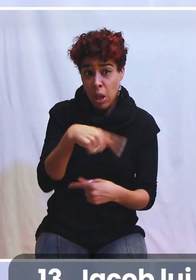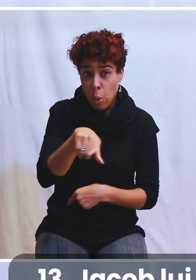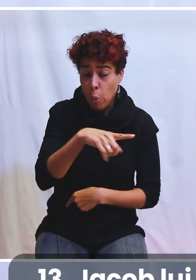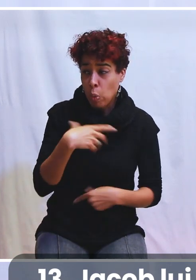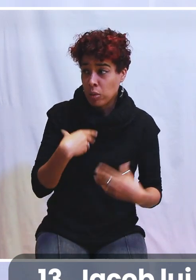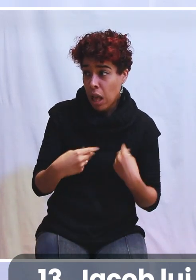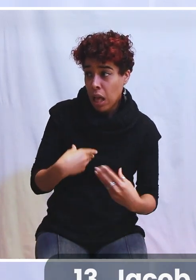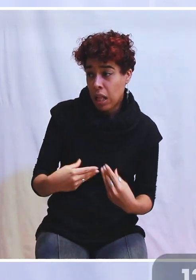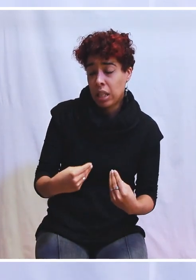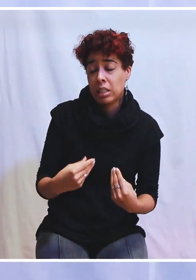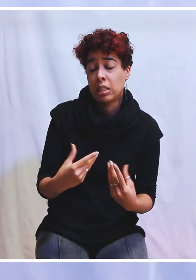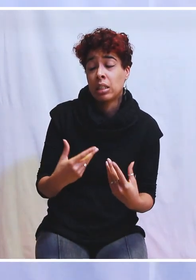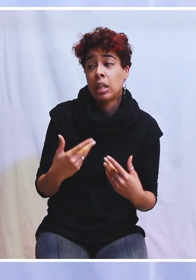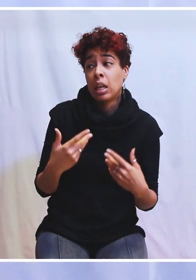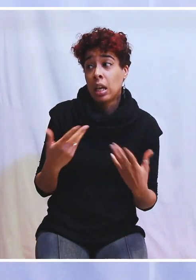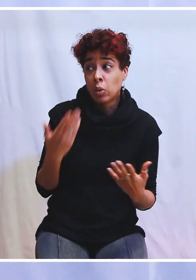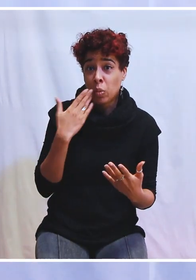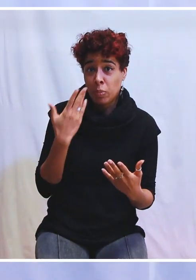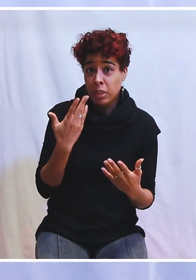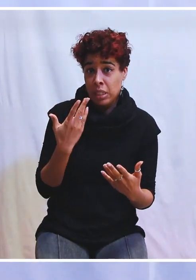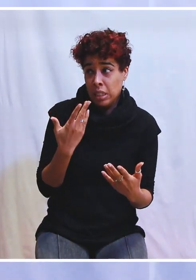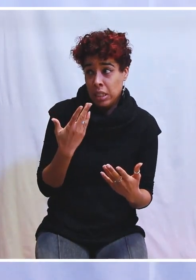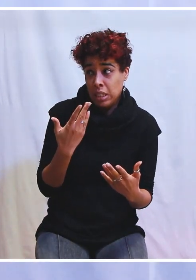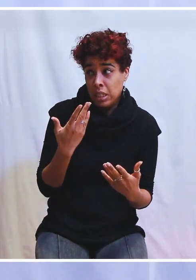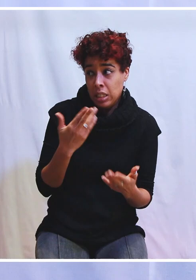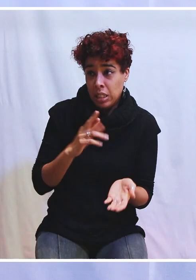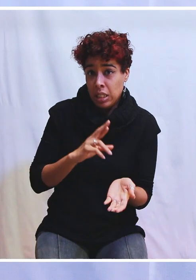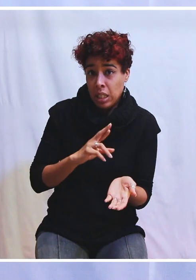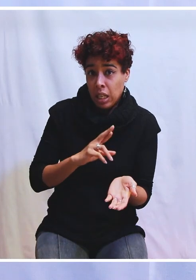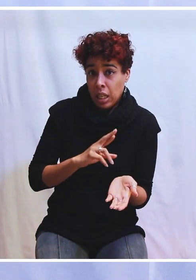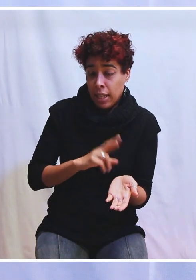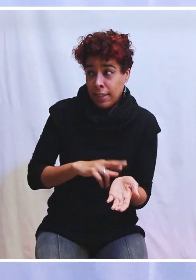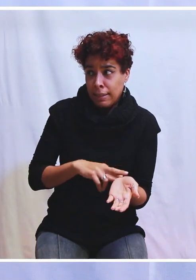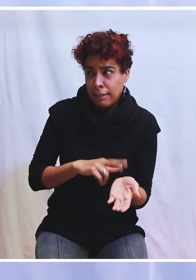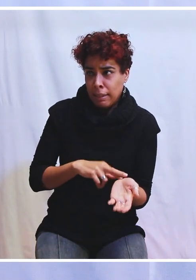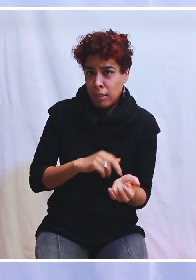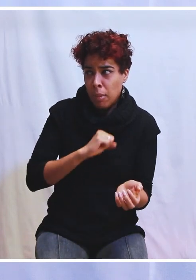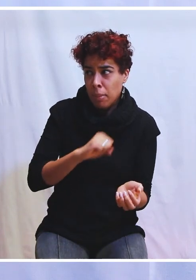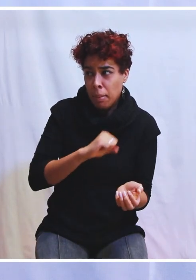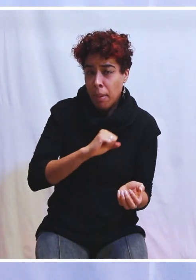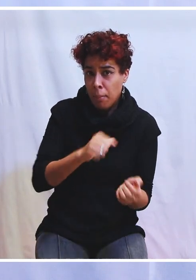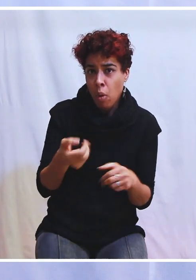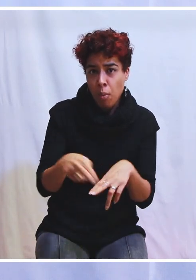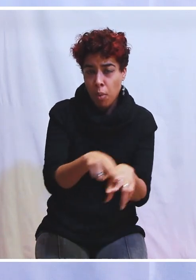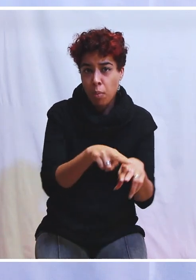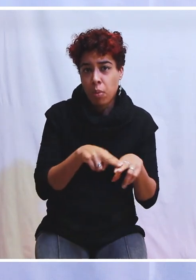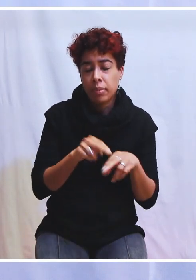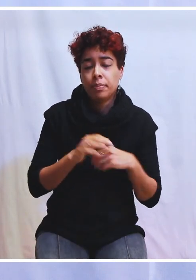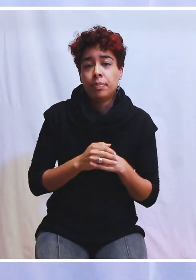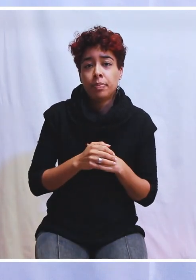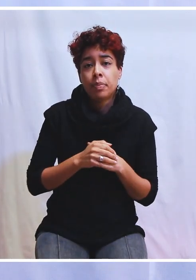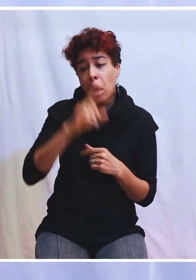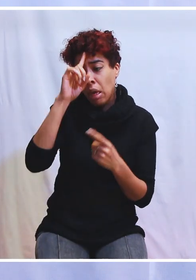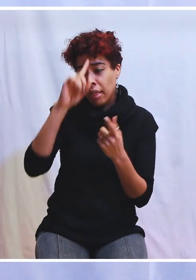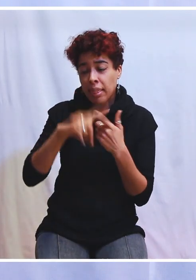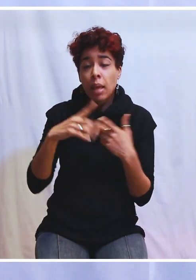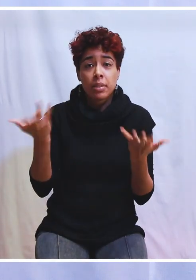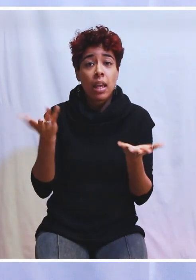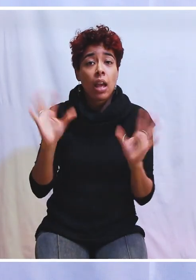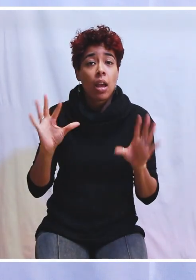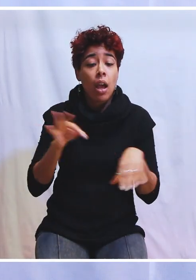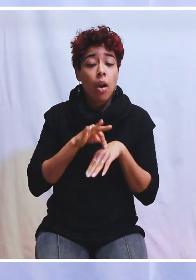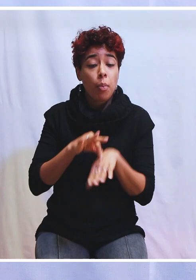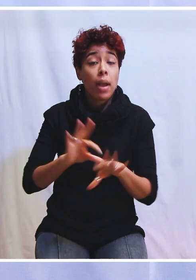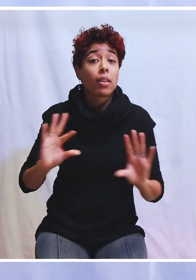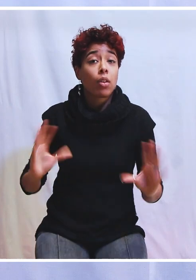troupeau périrait. Amen. On est toujours dans ce cadre de savoir accompagner. J'appelle ça l'art d'accompagner. Et on va parler de